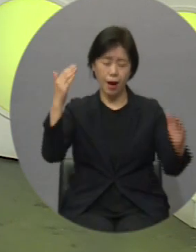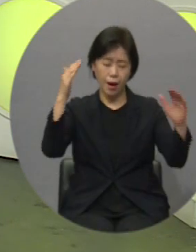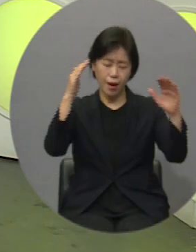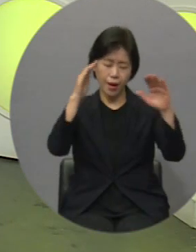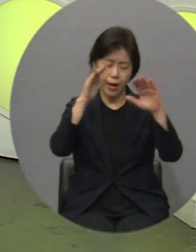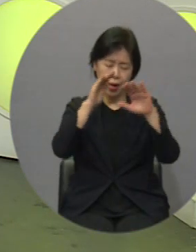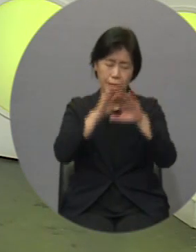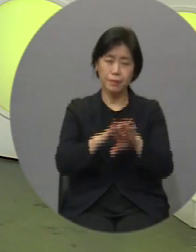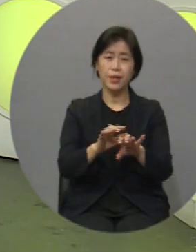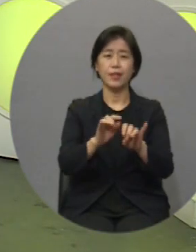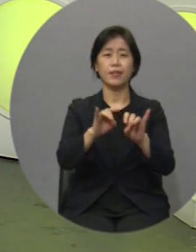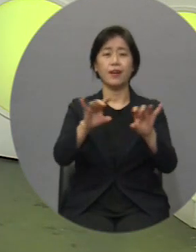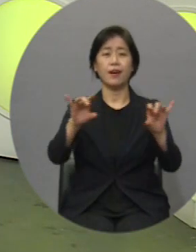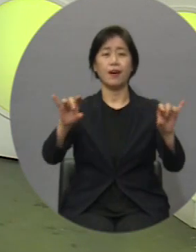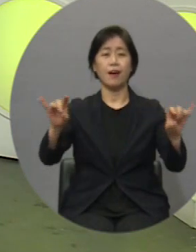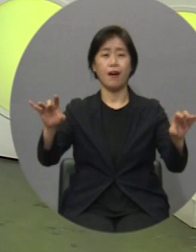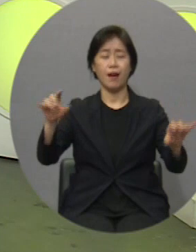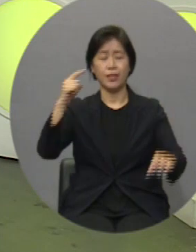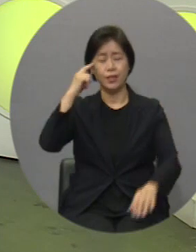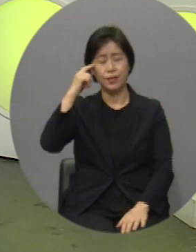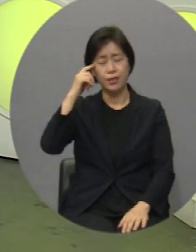밤이면 밤마다